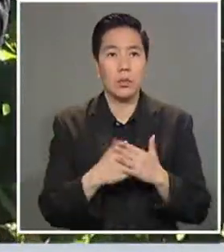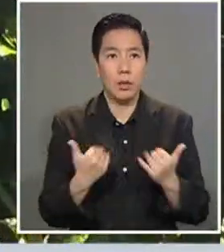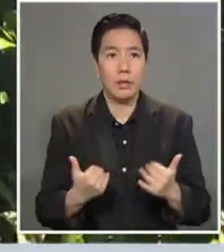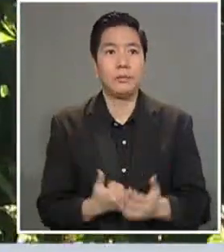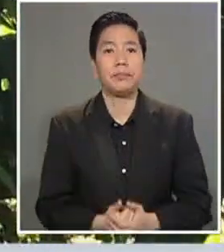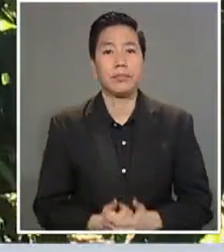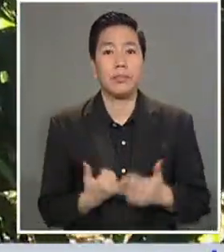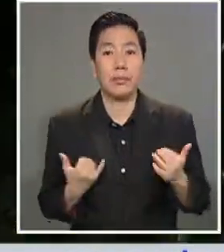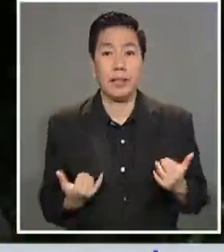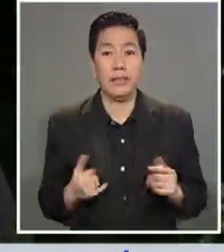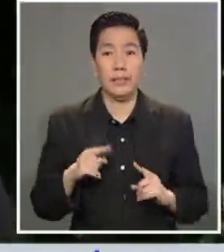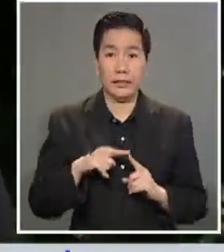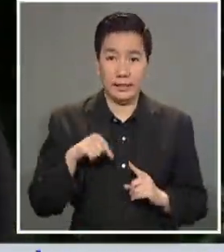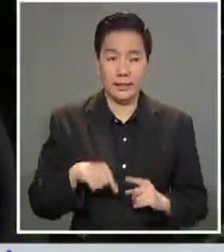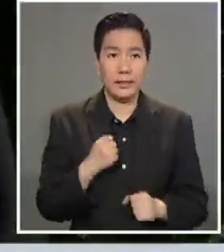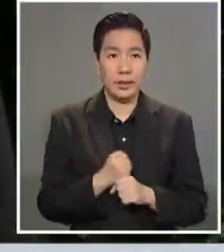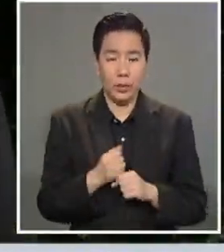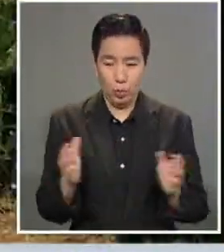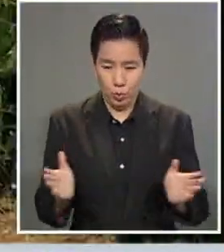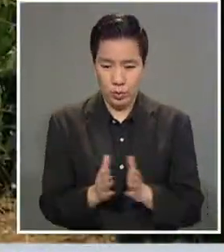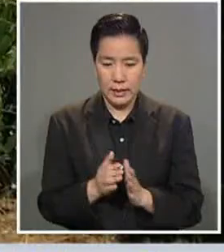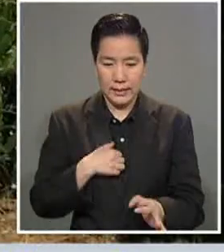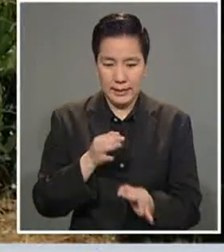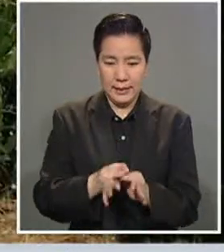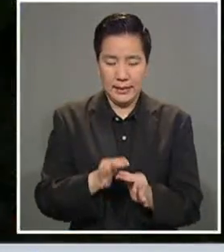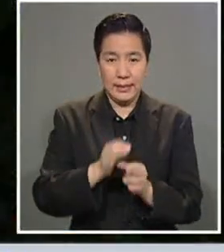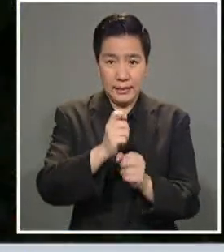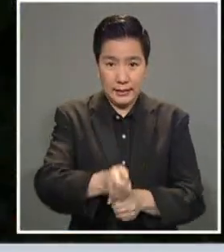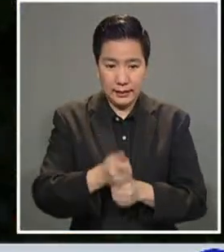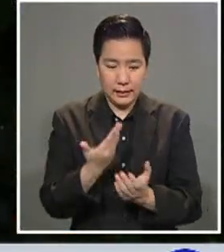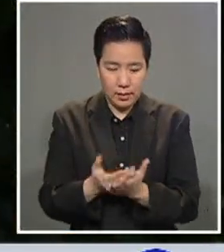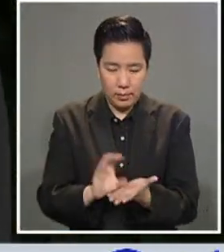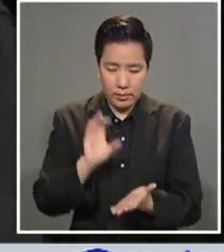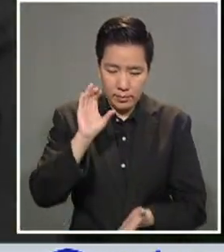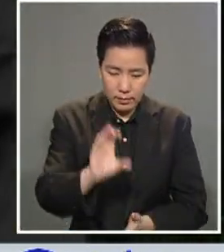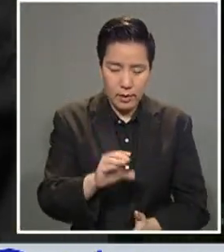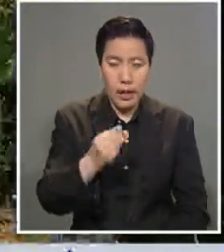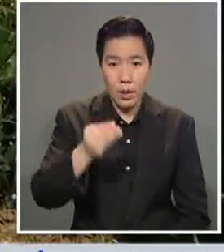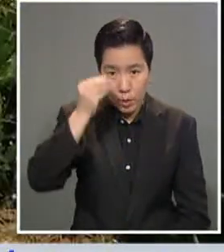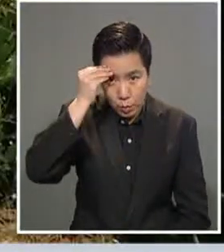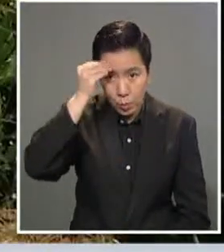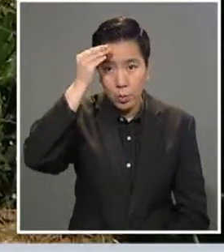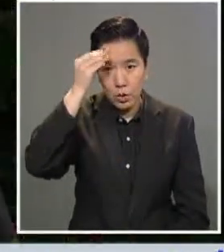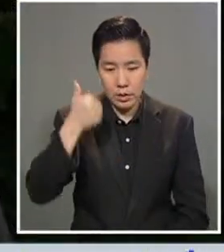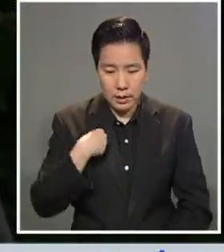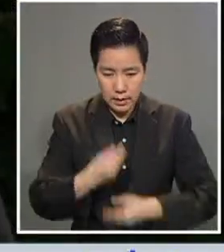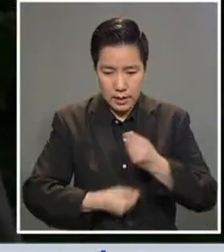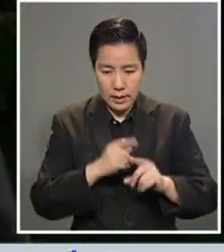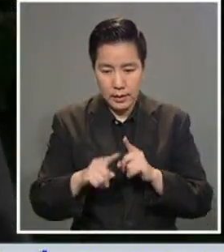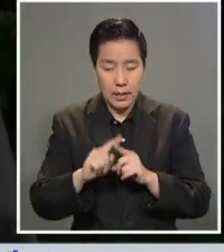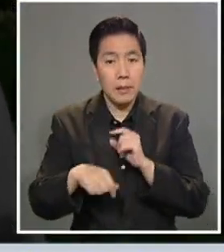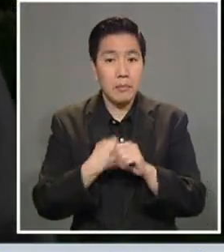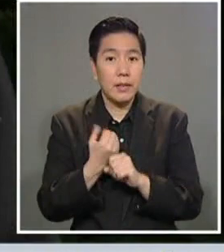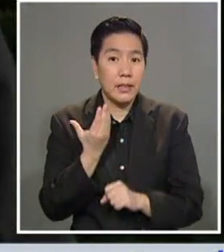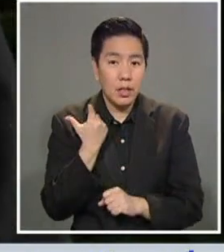ครับที่นี่ก็เป็นลูกค้าเราเป็นส่วนใหญ่ครับทกสเนี่ยนอกจากให้ทุนแล้วก็ให้ความรู้อย่างที่เดี๋ยวไปแล้วนะเรายังช่วยเรื่องการตลาดปีที่ผ่านมาเรา